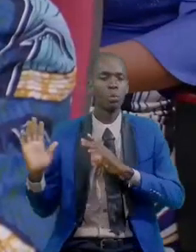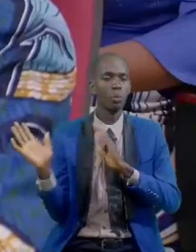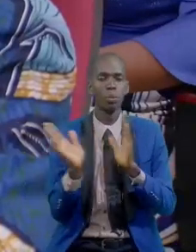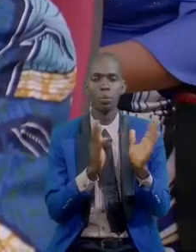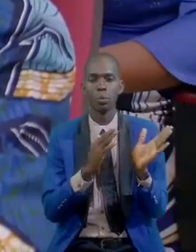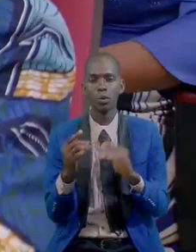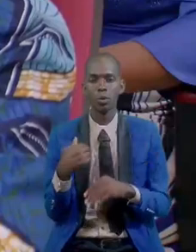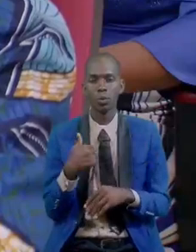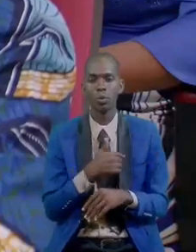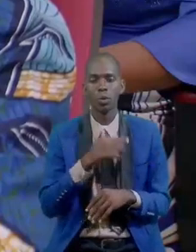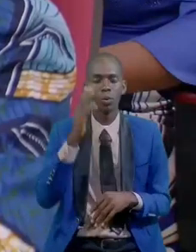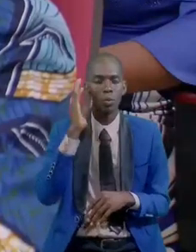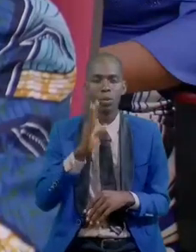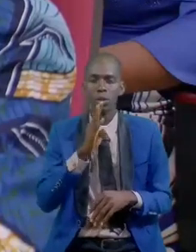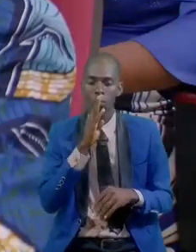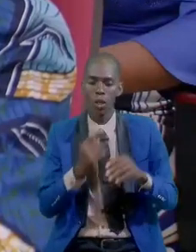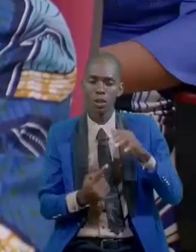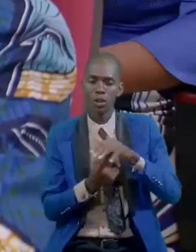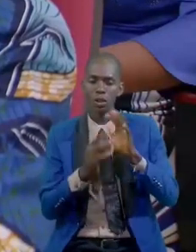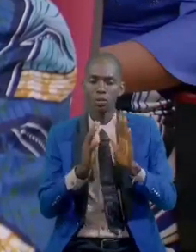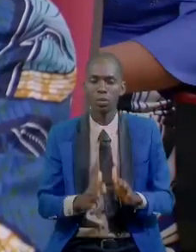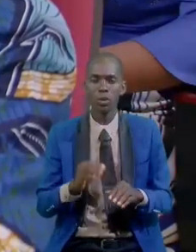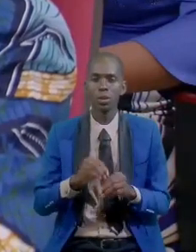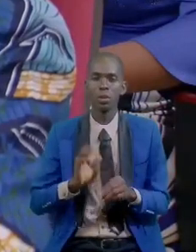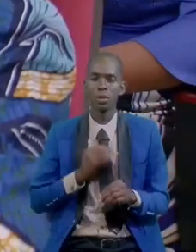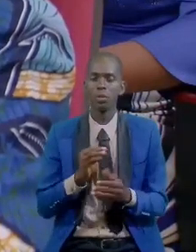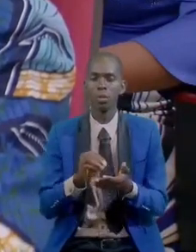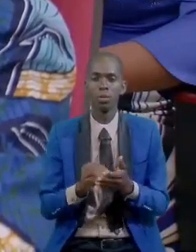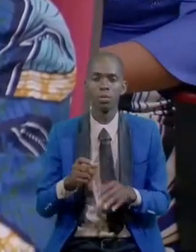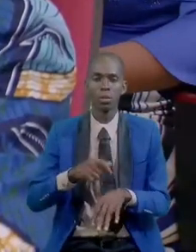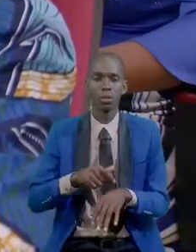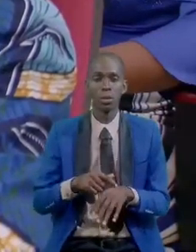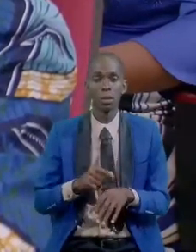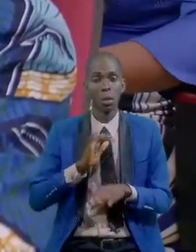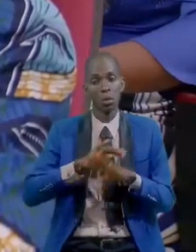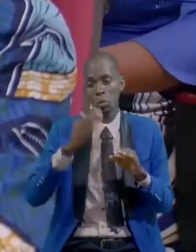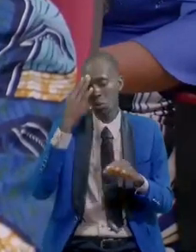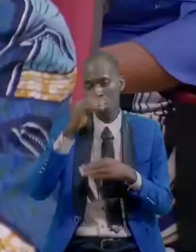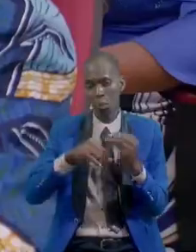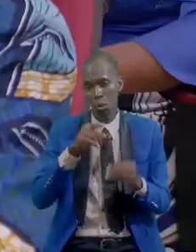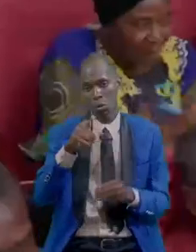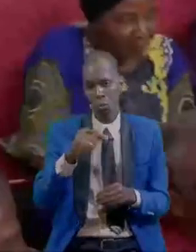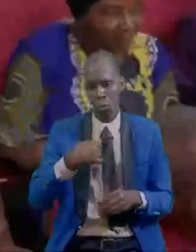des champions de nos jours. Je ne sais pas, c'est toi.